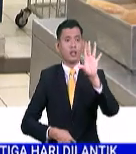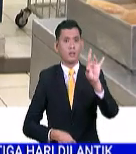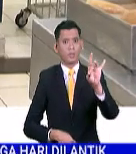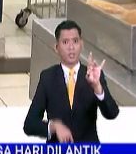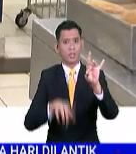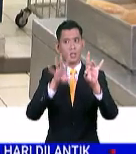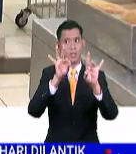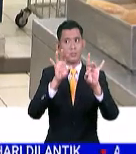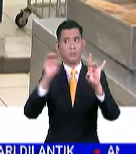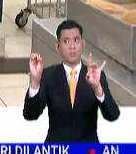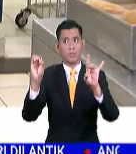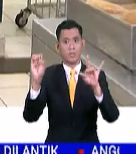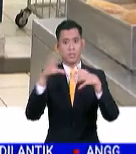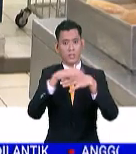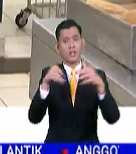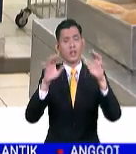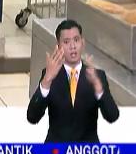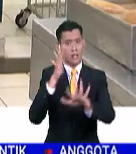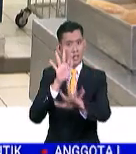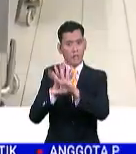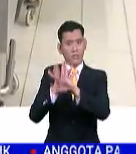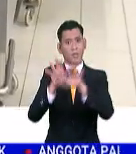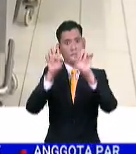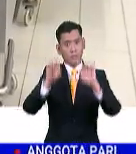RM8.90, ramai yang boleh beli.